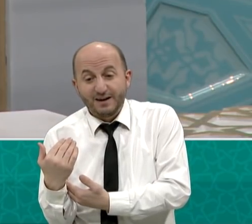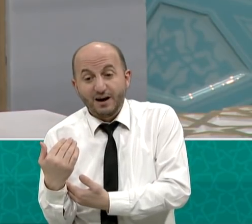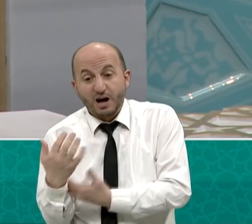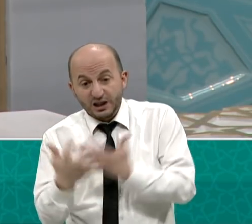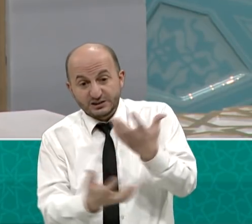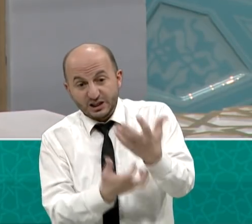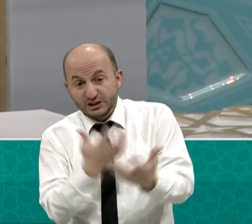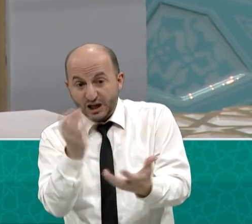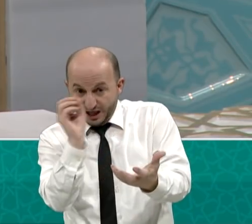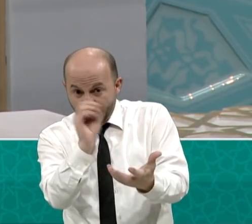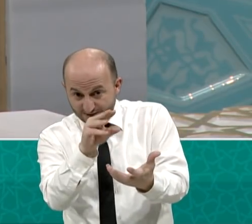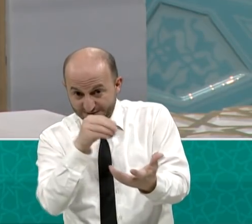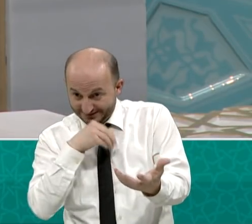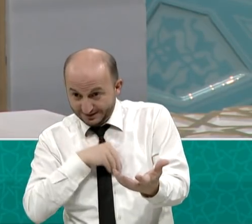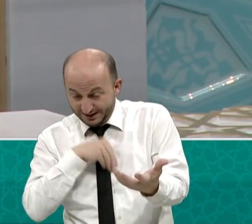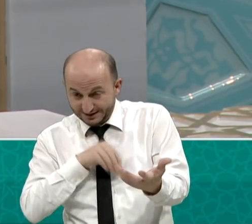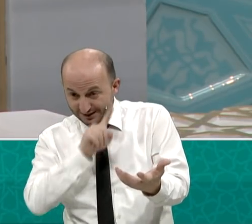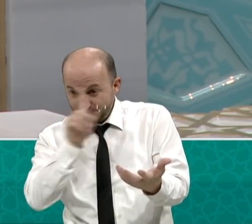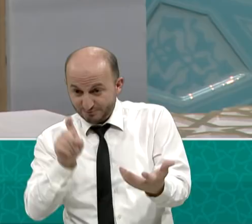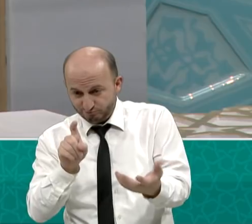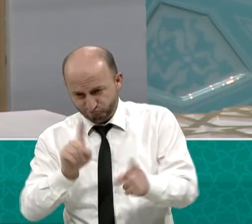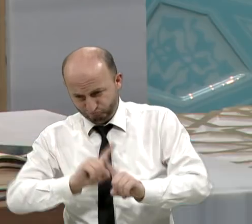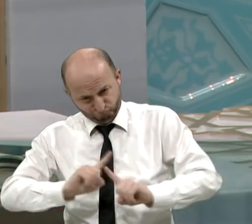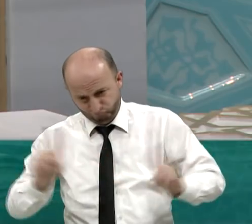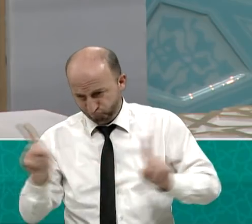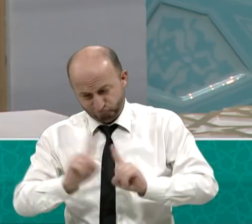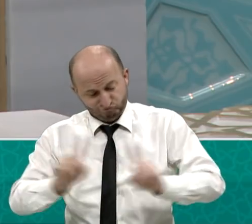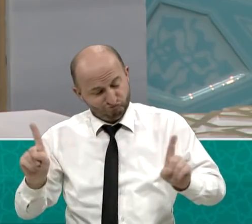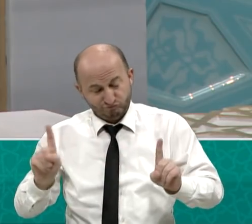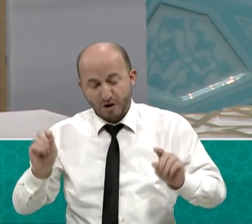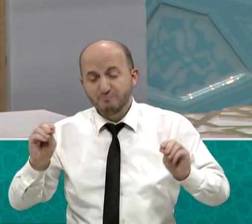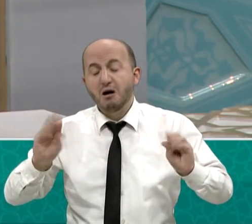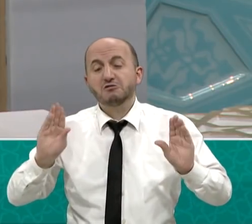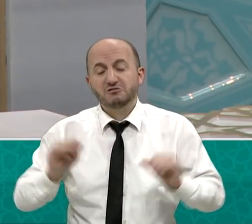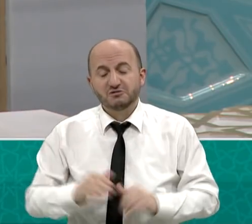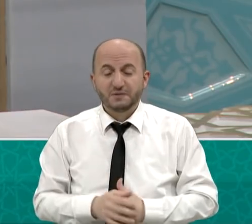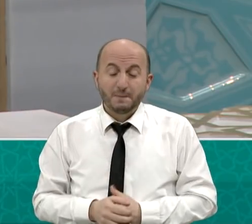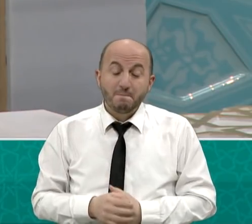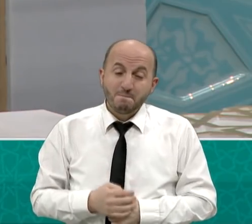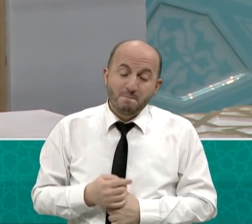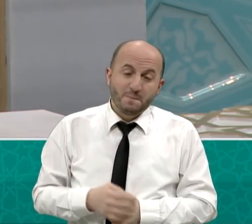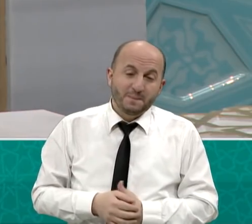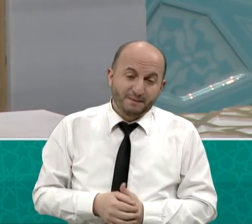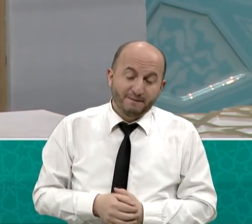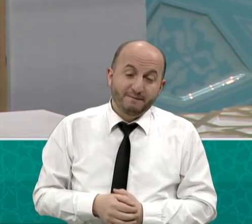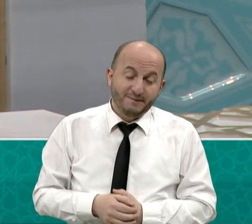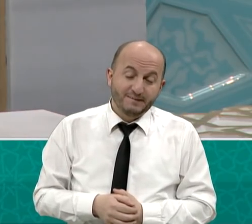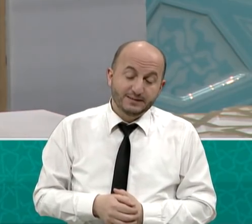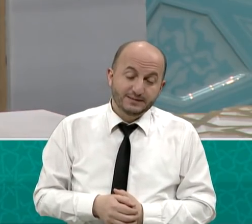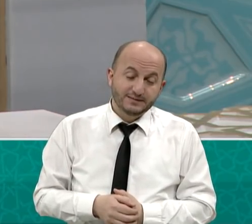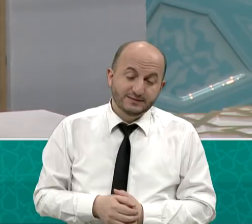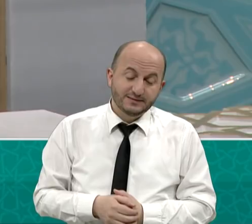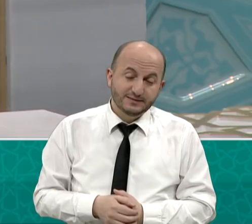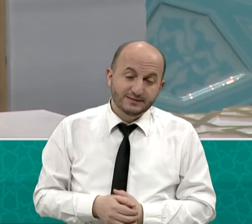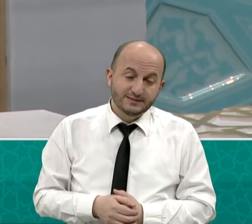ateşe atacağını siz zanneder misiniz? Hayır, bunu asla ateşe atmaz diyerek Efendimiz Aleyhisselam'a öyle